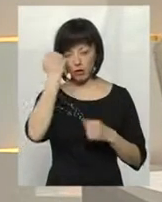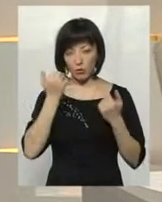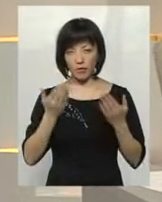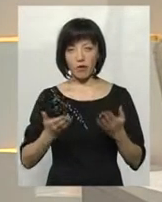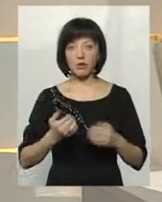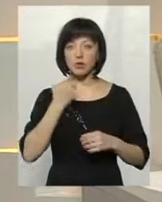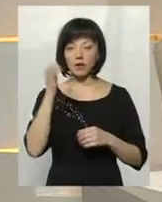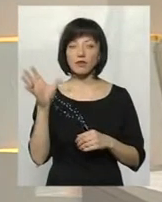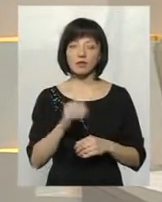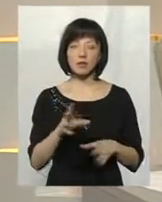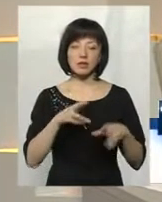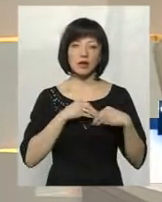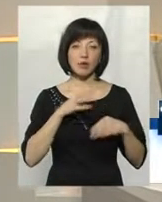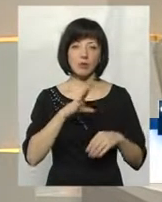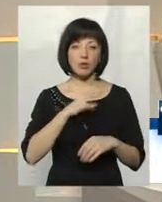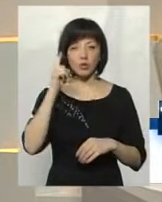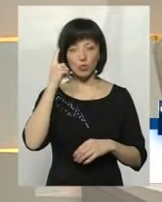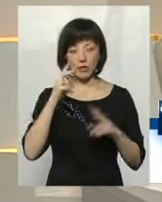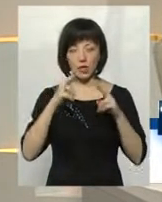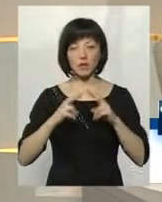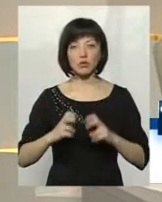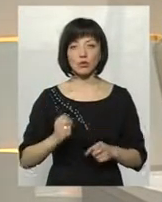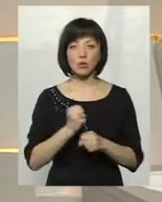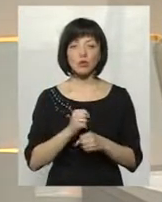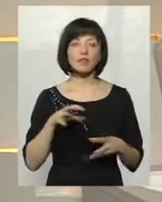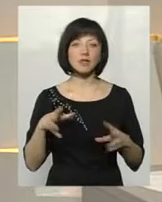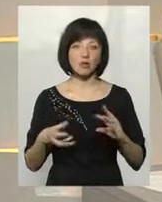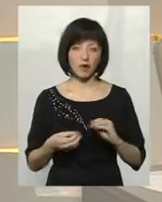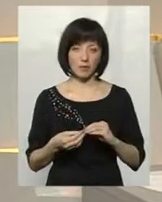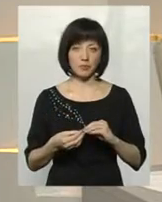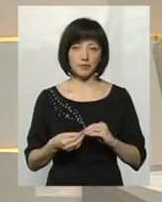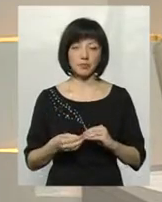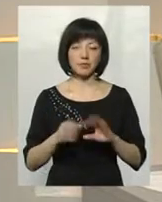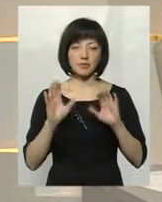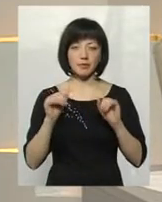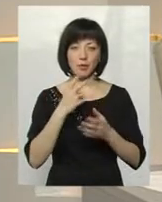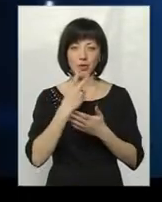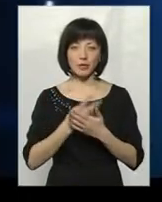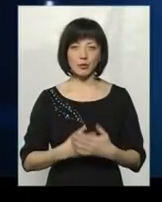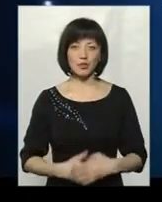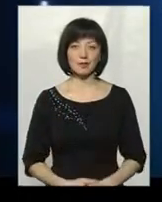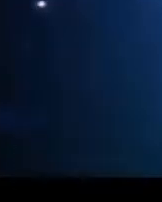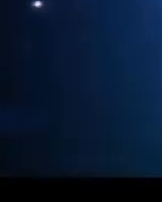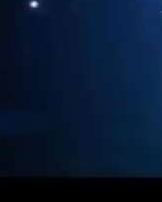дякую всіх, хто були з нами. Думайте, аналізуйте, робіть висновки. Побачимось.